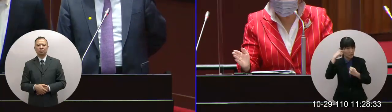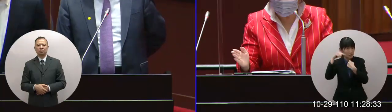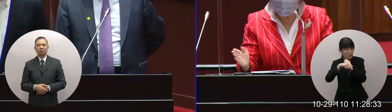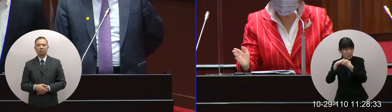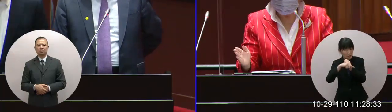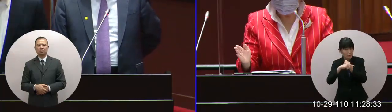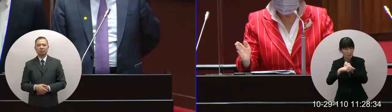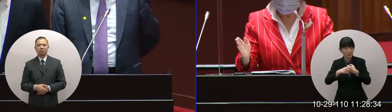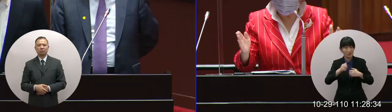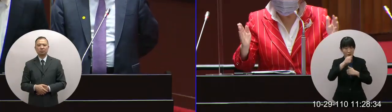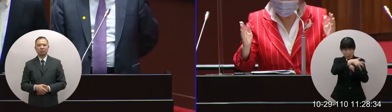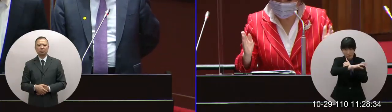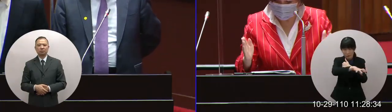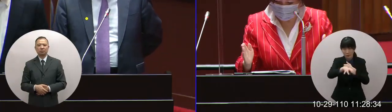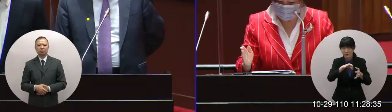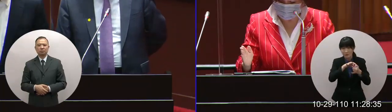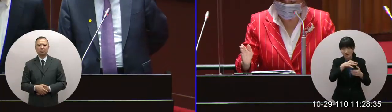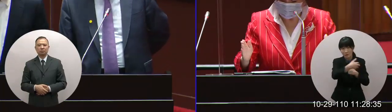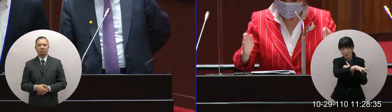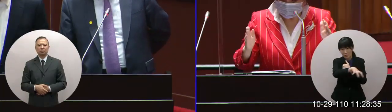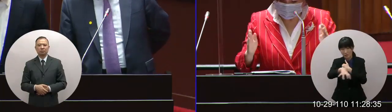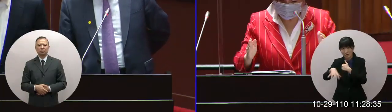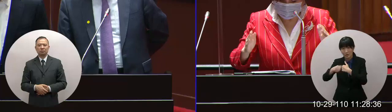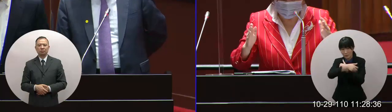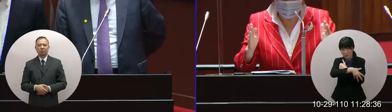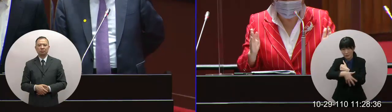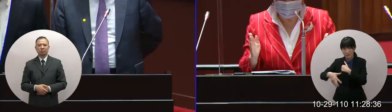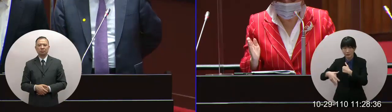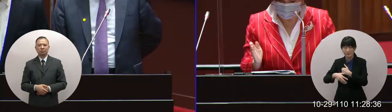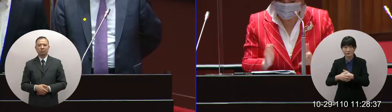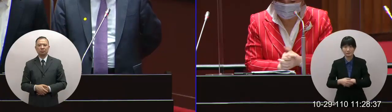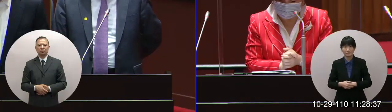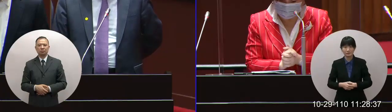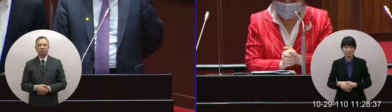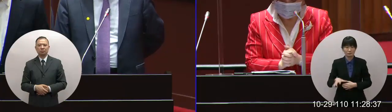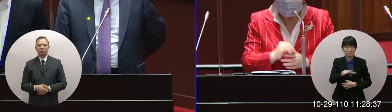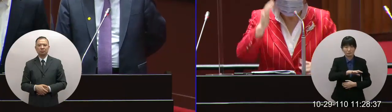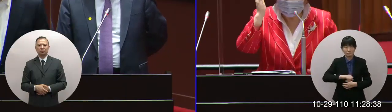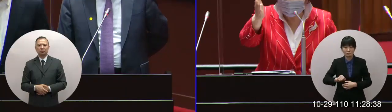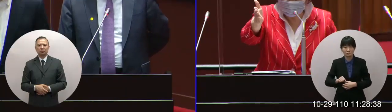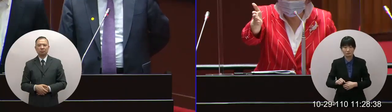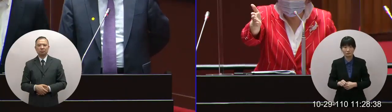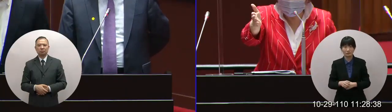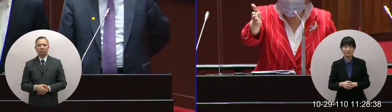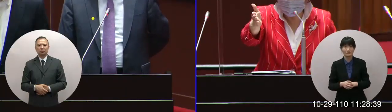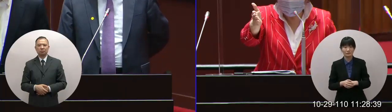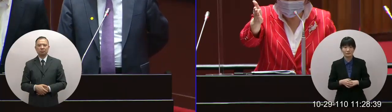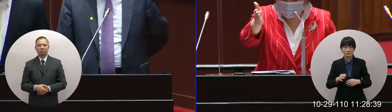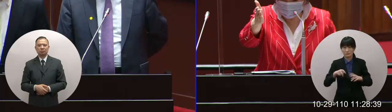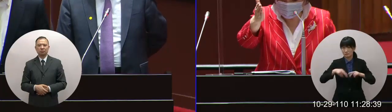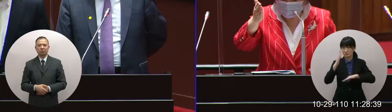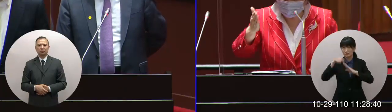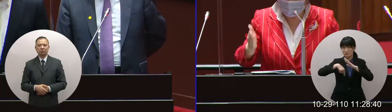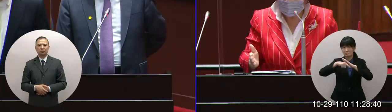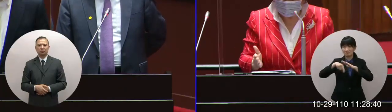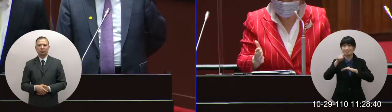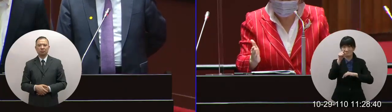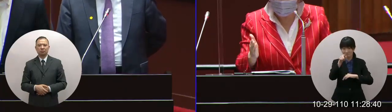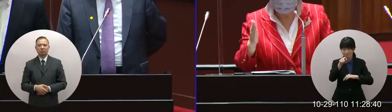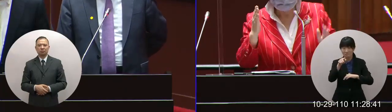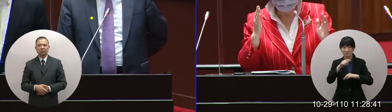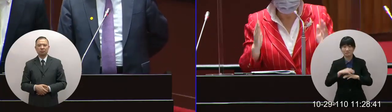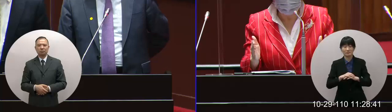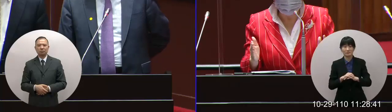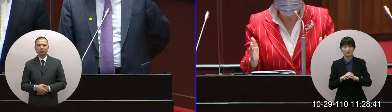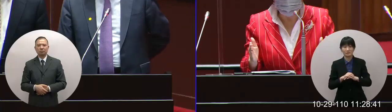相关的部会，将医疗科技资源妥善的配置，以行政院您的高度